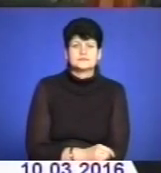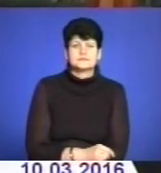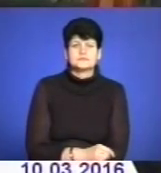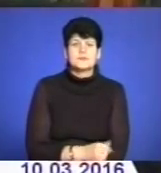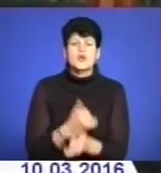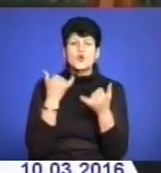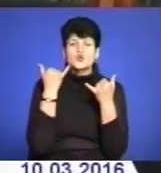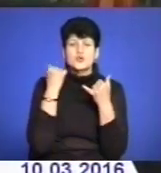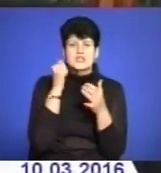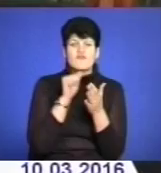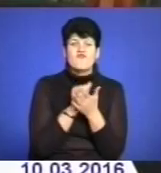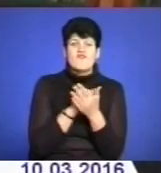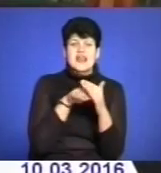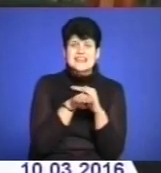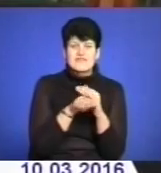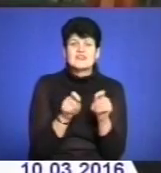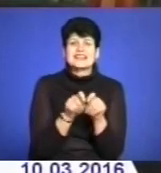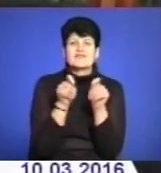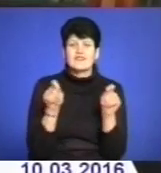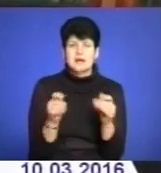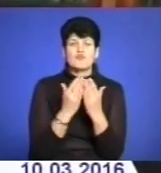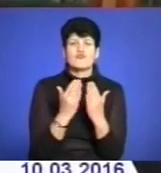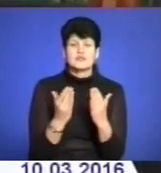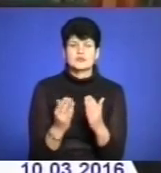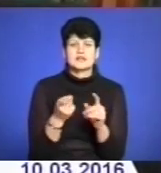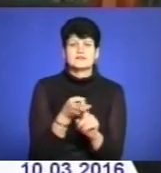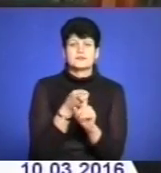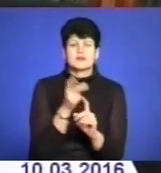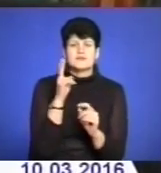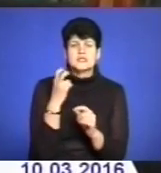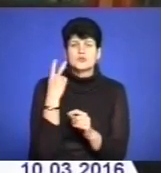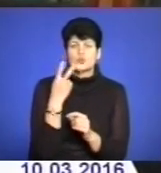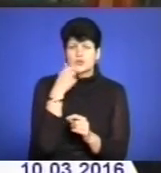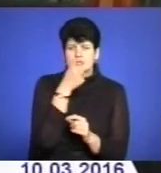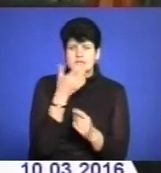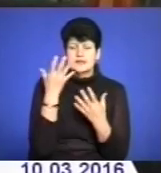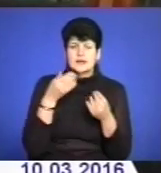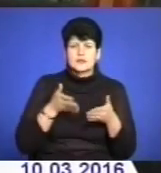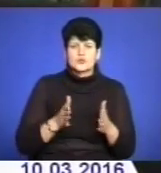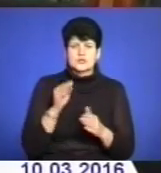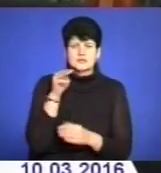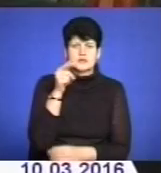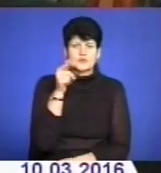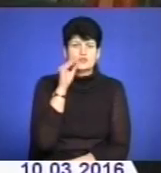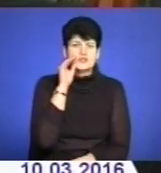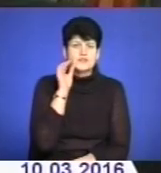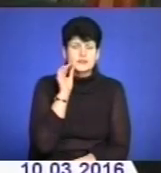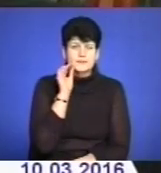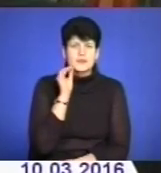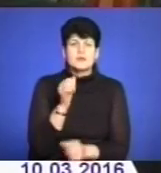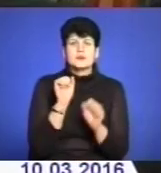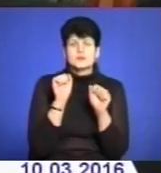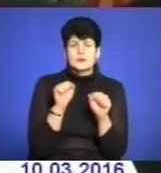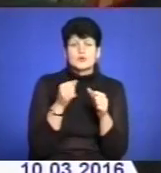Сьогодні в архіві ми відкриваємо виставку, яка приурочена 202-й річниці від дня народження Тараса Григоровича Шевченка. Ну і при нагоді